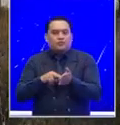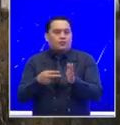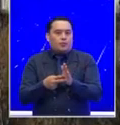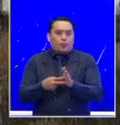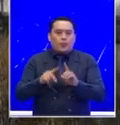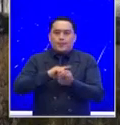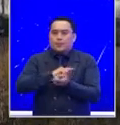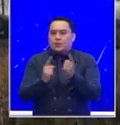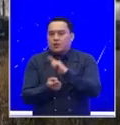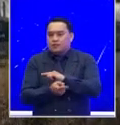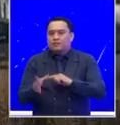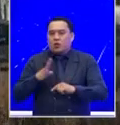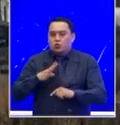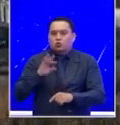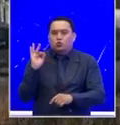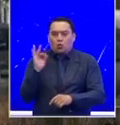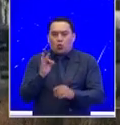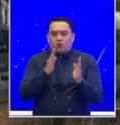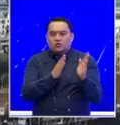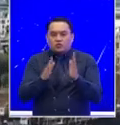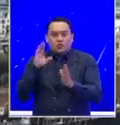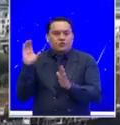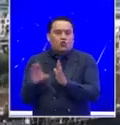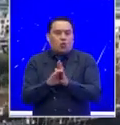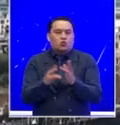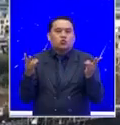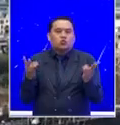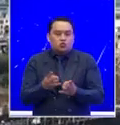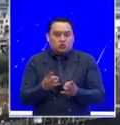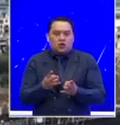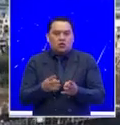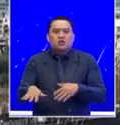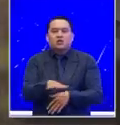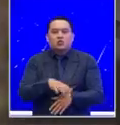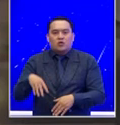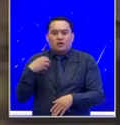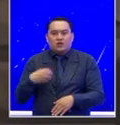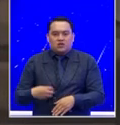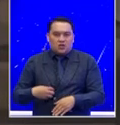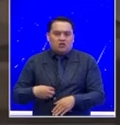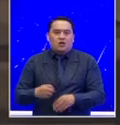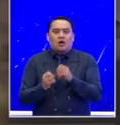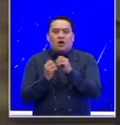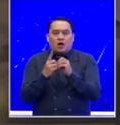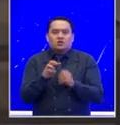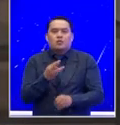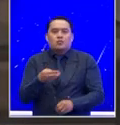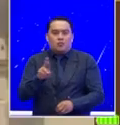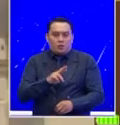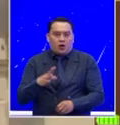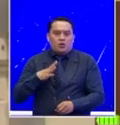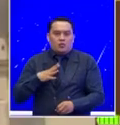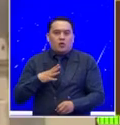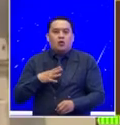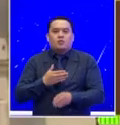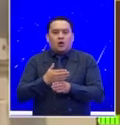планируется изменять и призвал к их соблюдению в уже существующем виде на всей территории страны соответственно. После 11